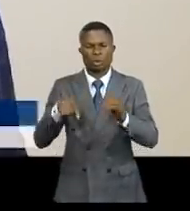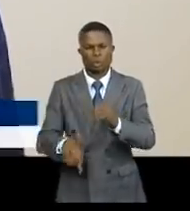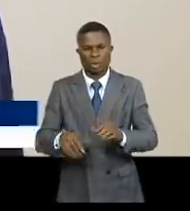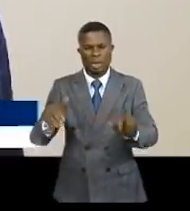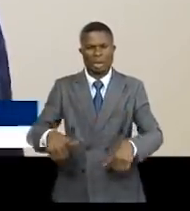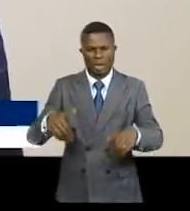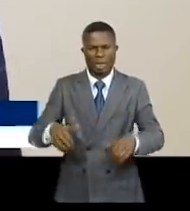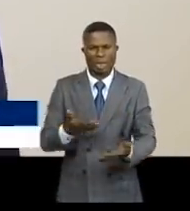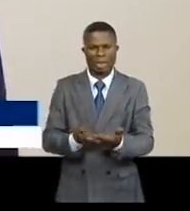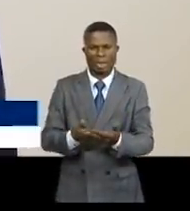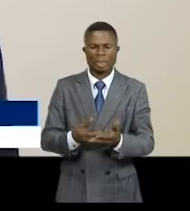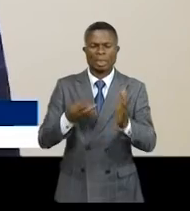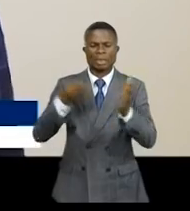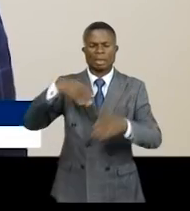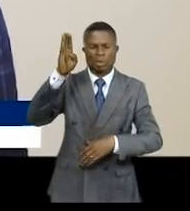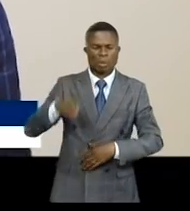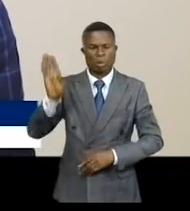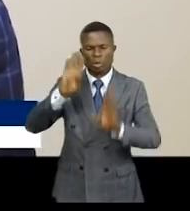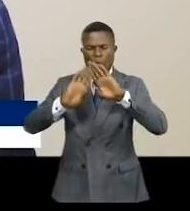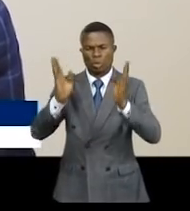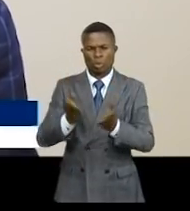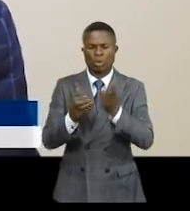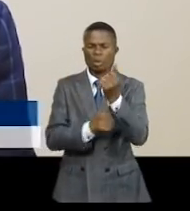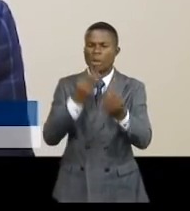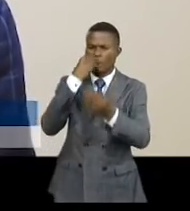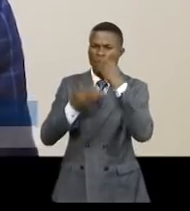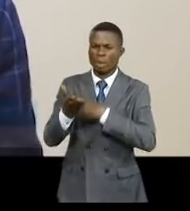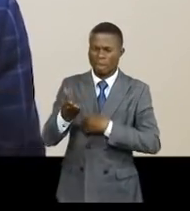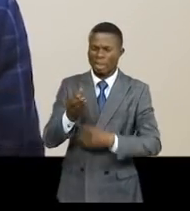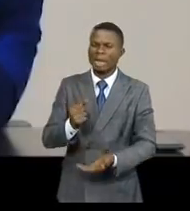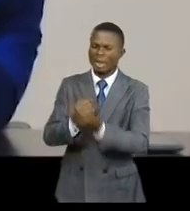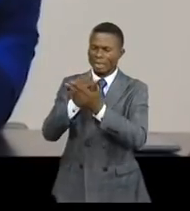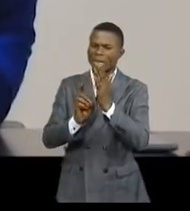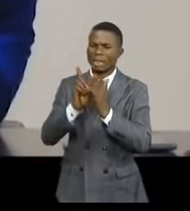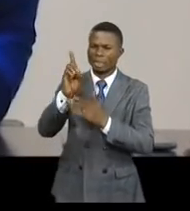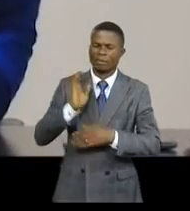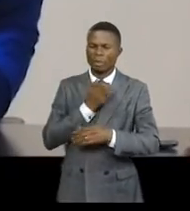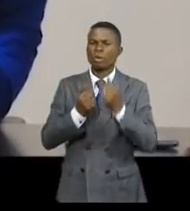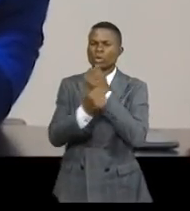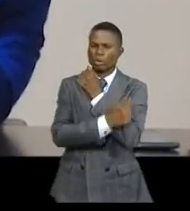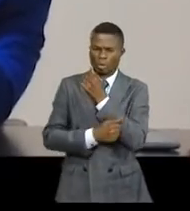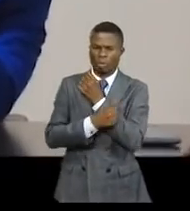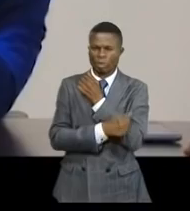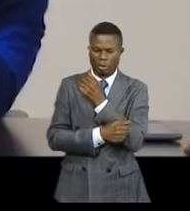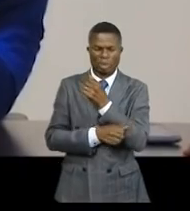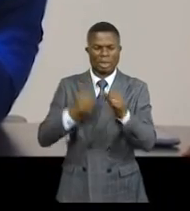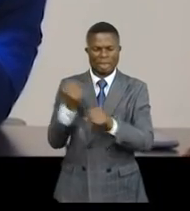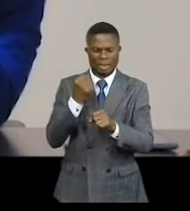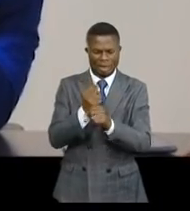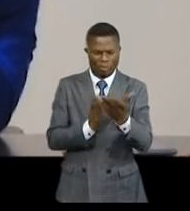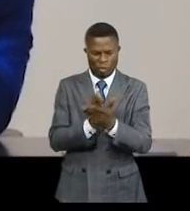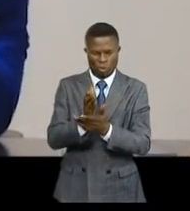emploie 70% de notre population, se trouve être le levier de tout développement réel de notre pays. Déterminé à poser des actes concrets